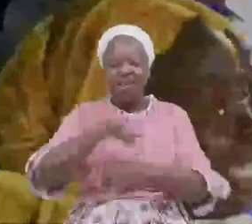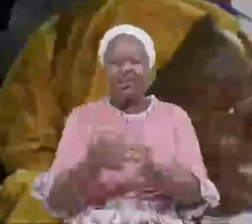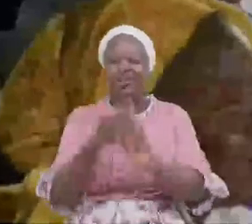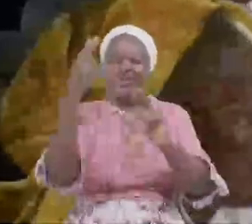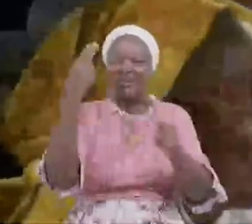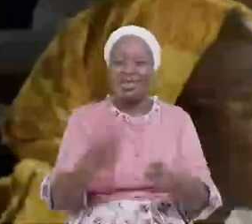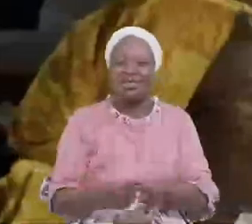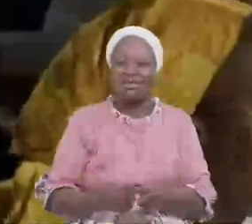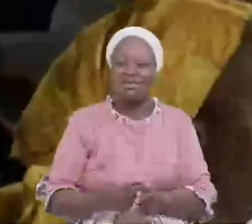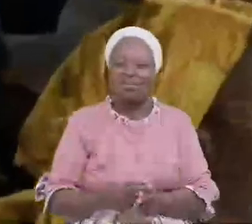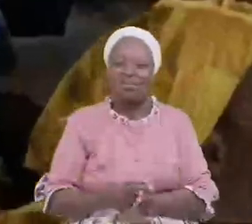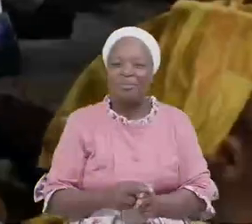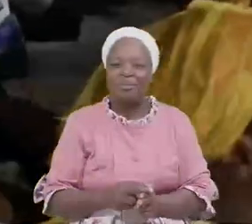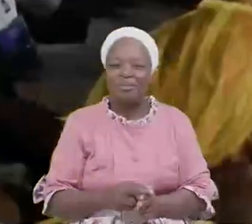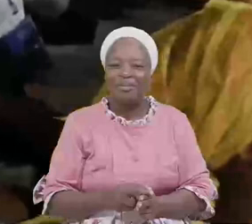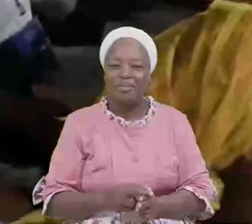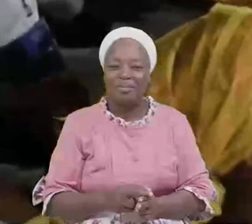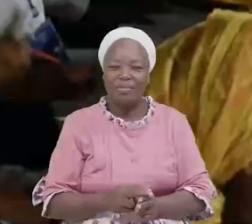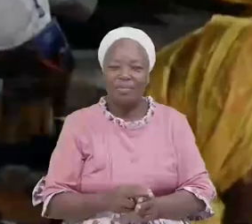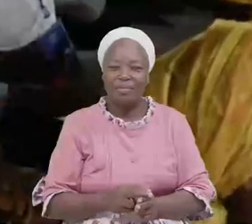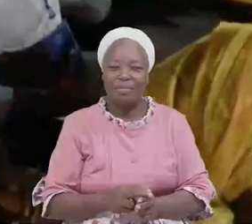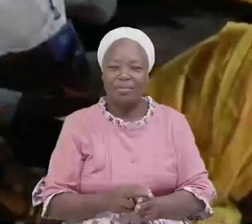au nom de Jésus.